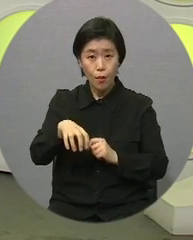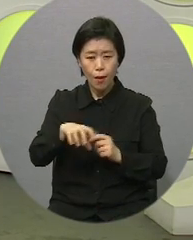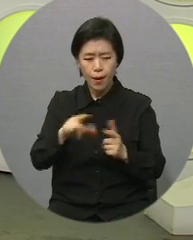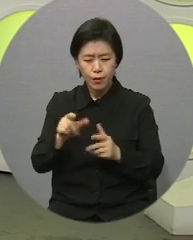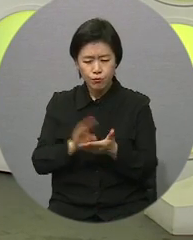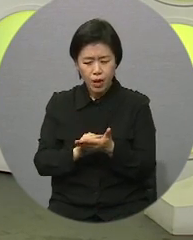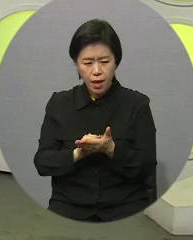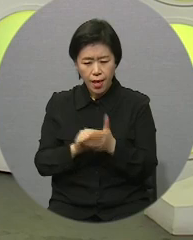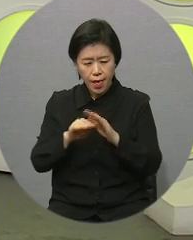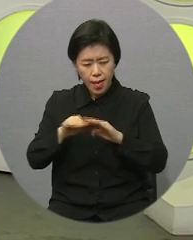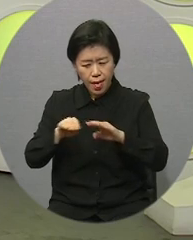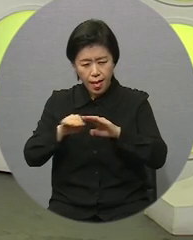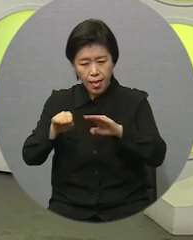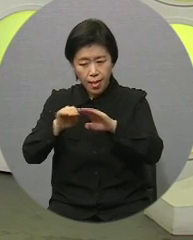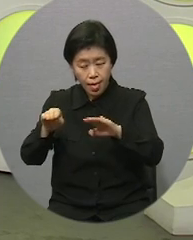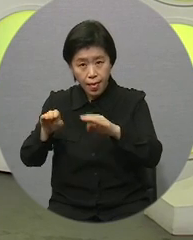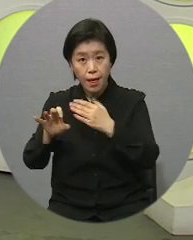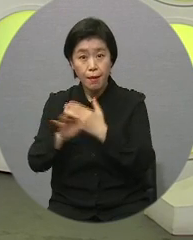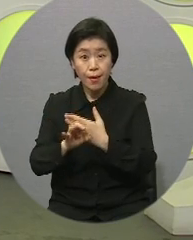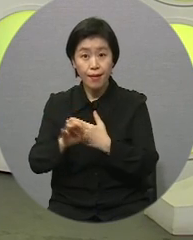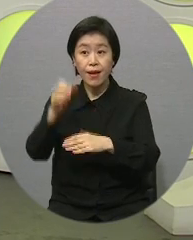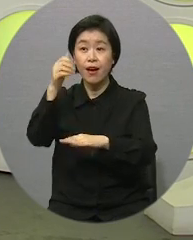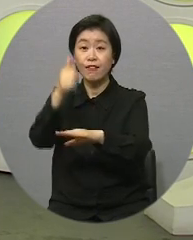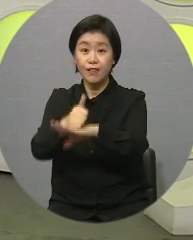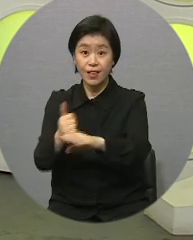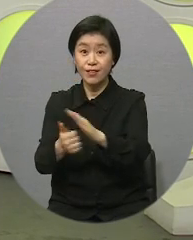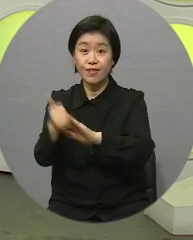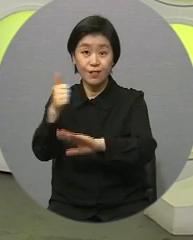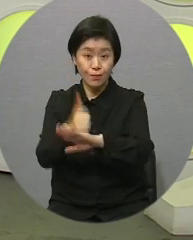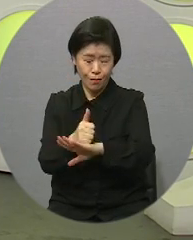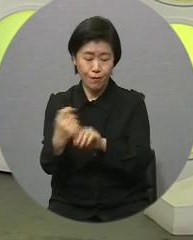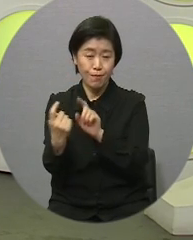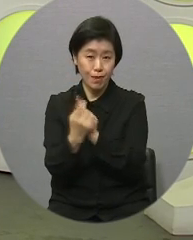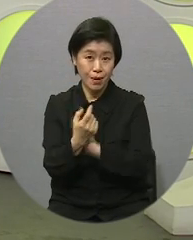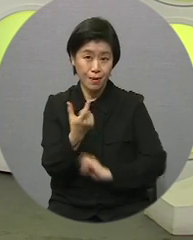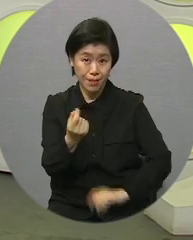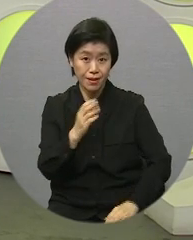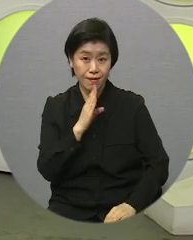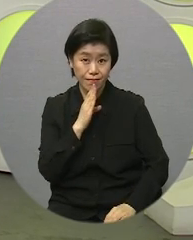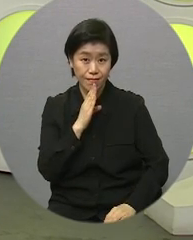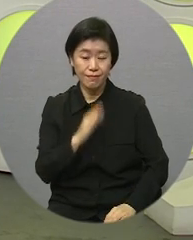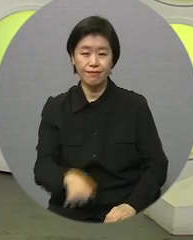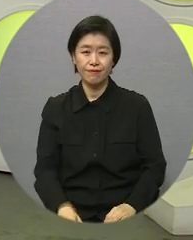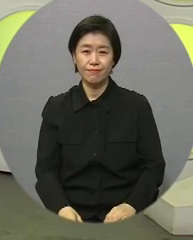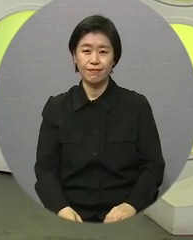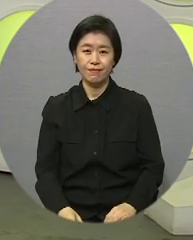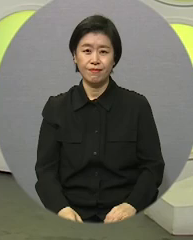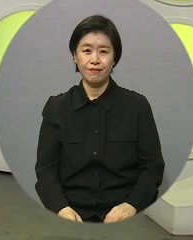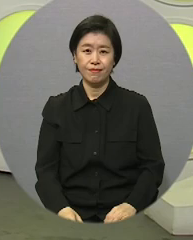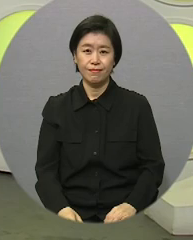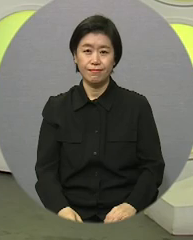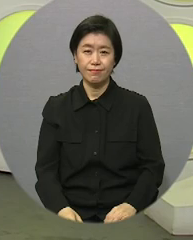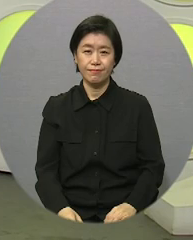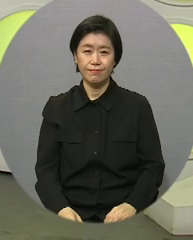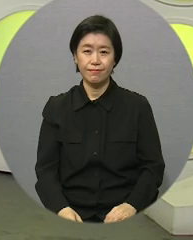넘기고 가다 보면 언젠가 그 자리에 있게 된다라는 말씀 말을 하고 있는데요